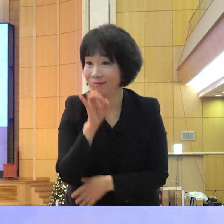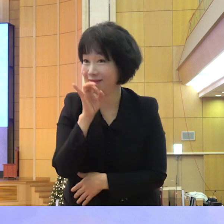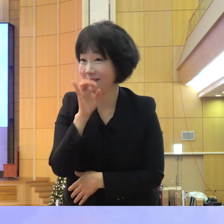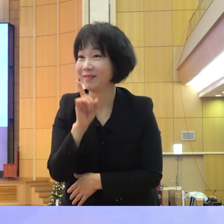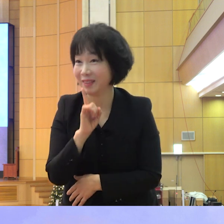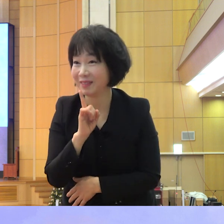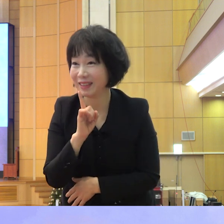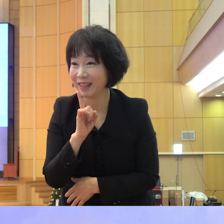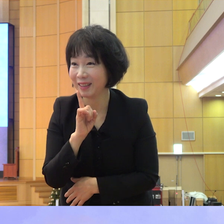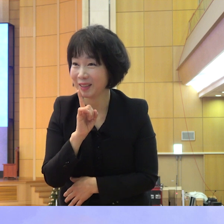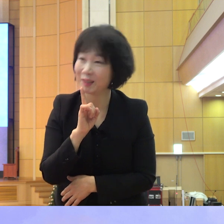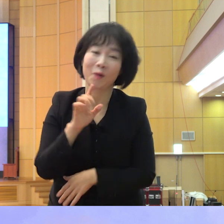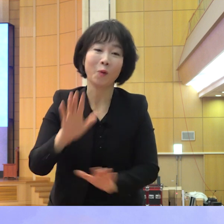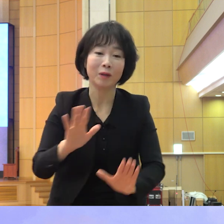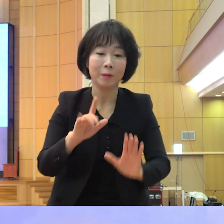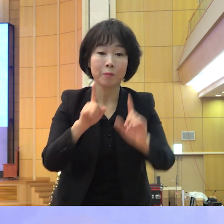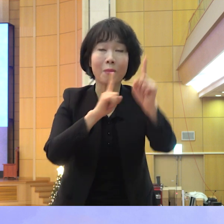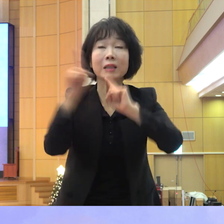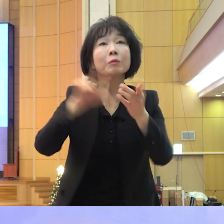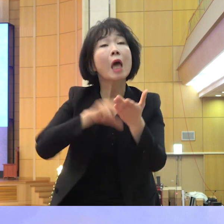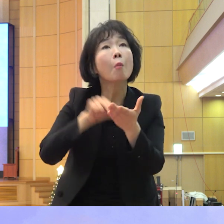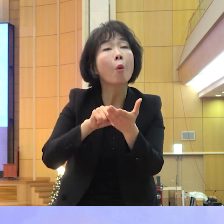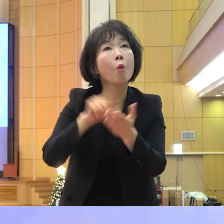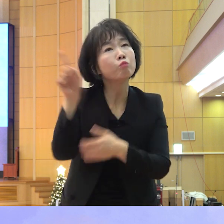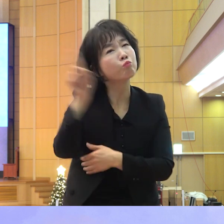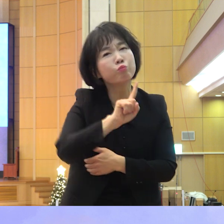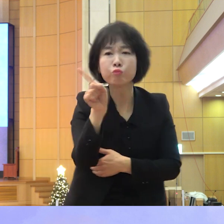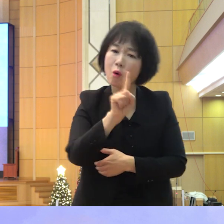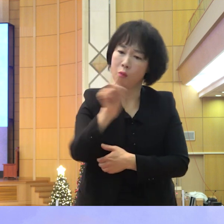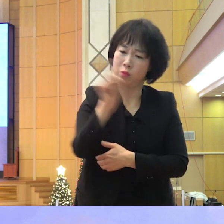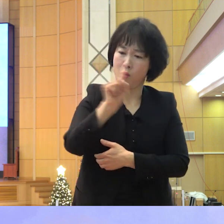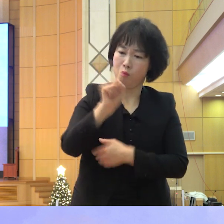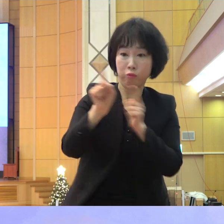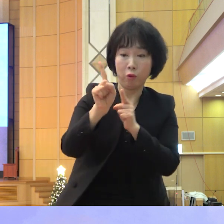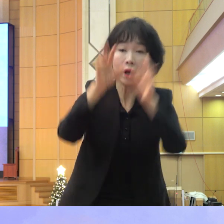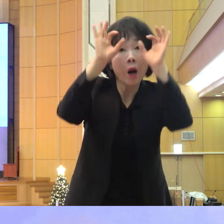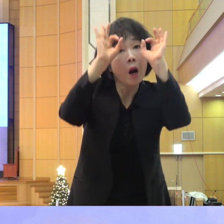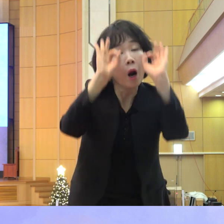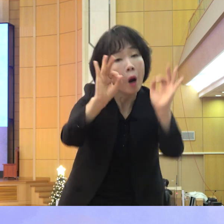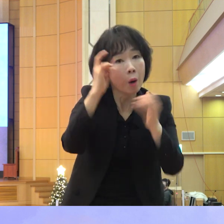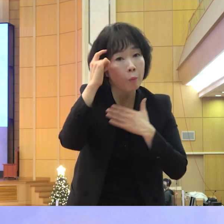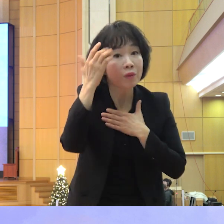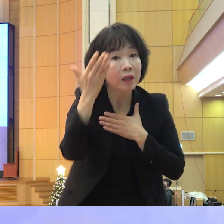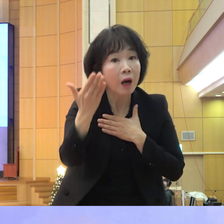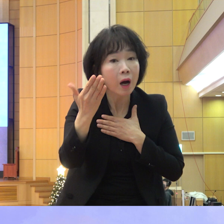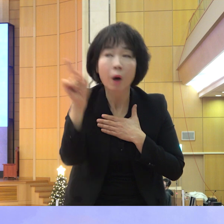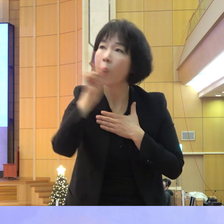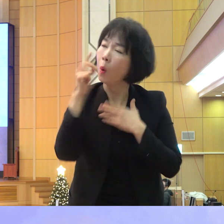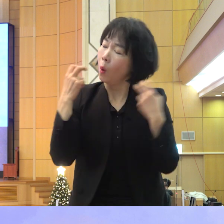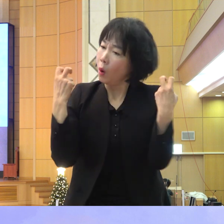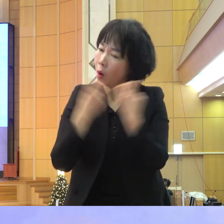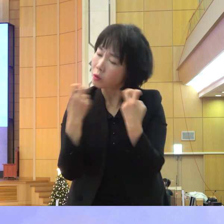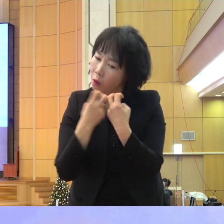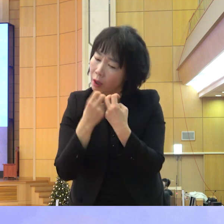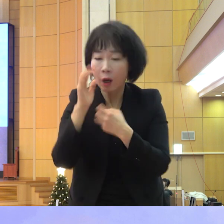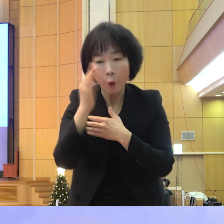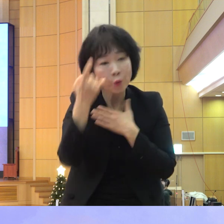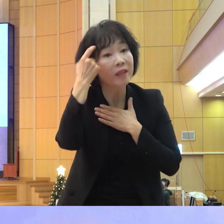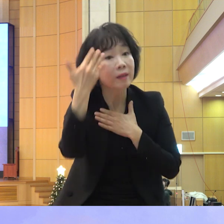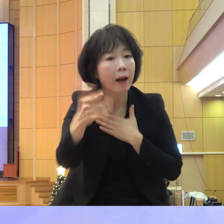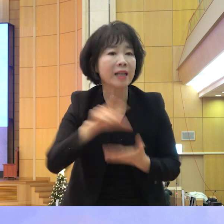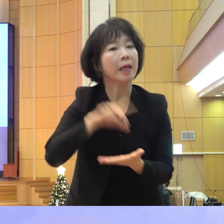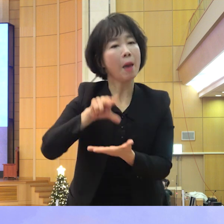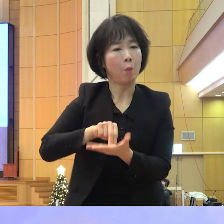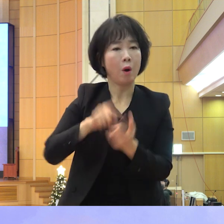예, 무엇을 보는가 어떻게 되는가라고 하는 이 제목에 따라서